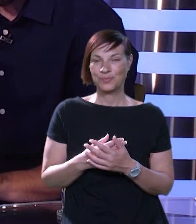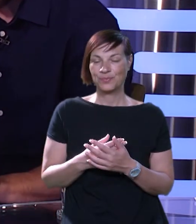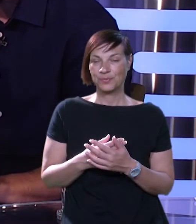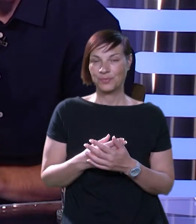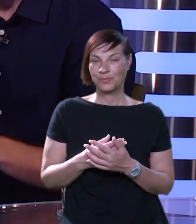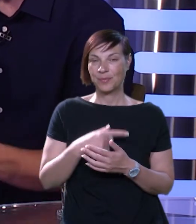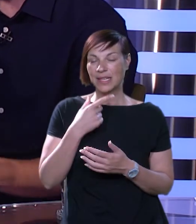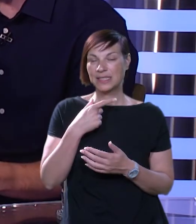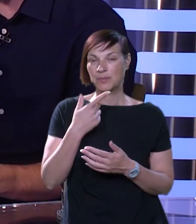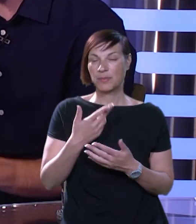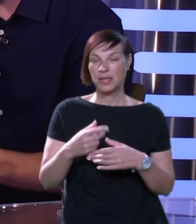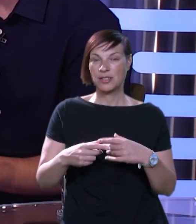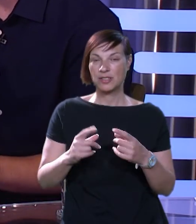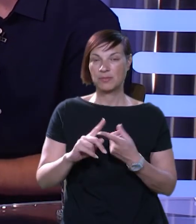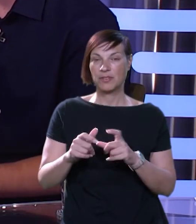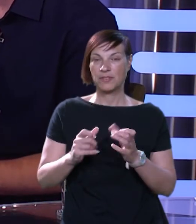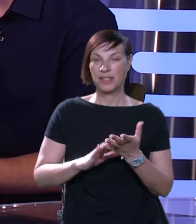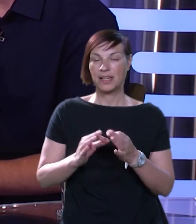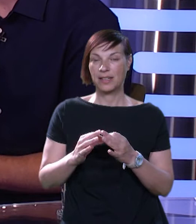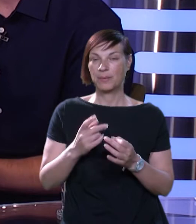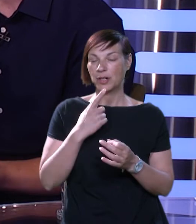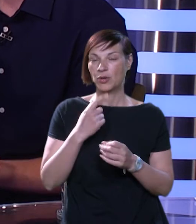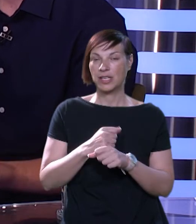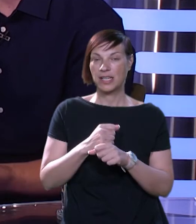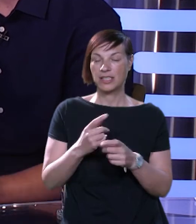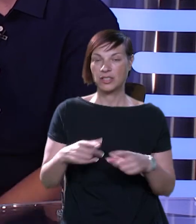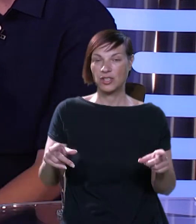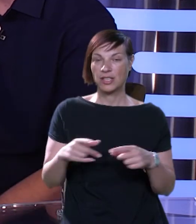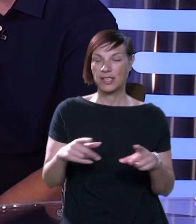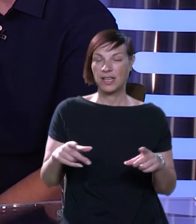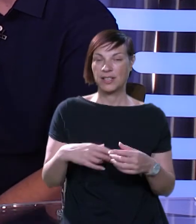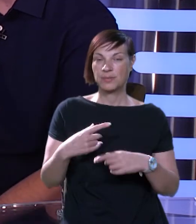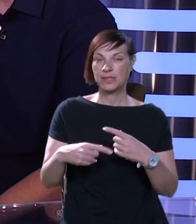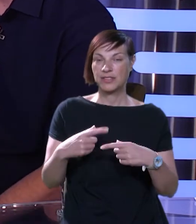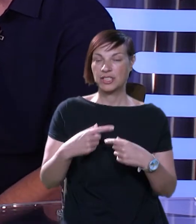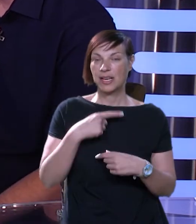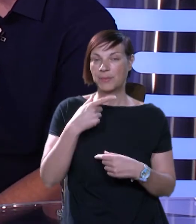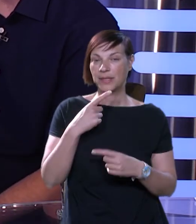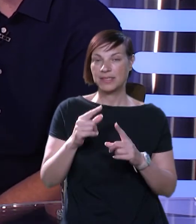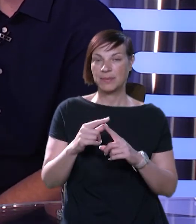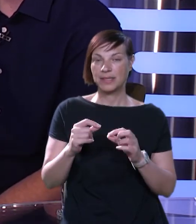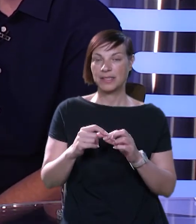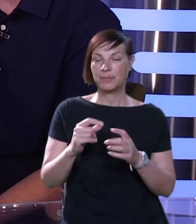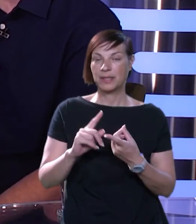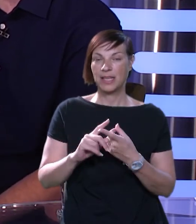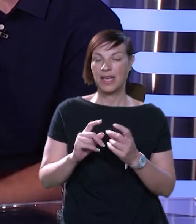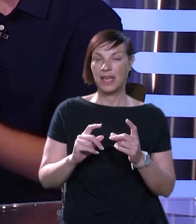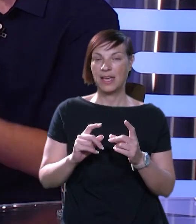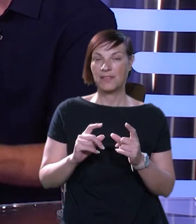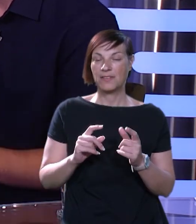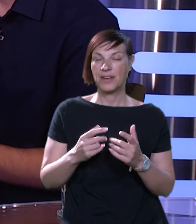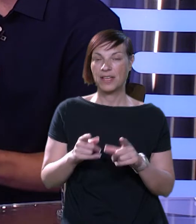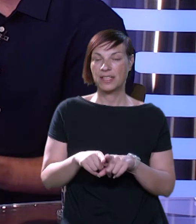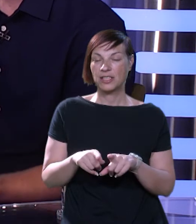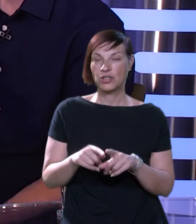9. Spomenuli smo Filipa koji je radio glazbu, ali jednako tako se zavrtila u eteru predivna pjesma TBF-a